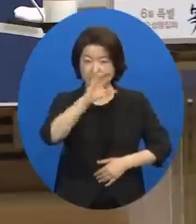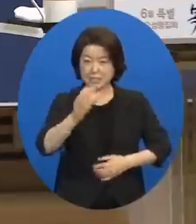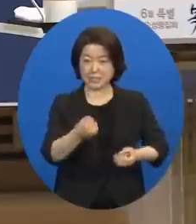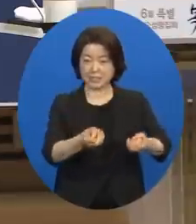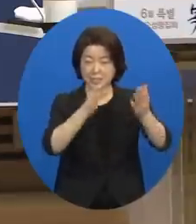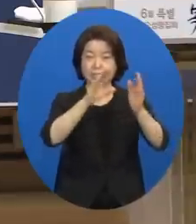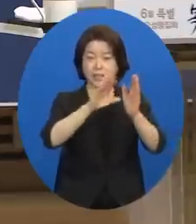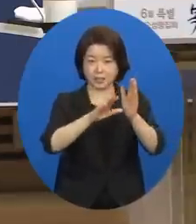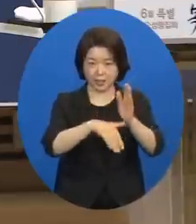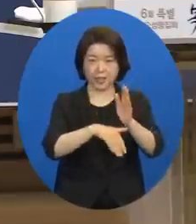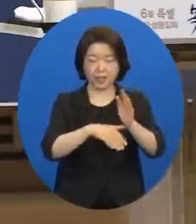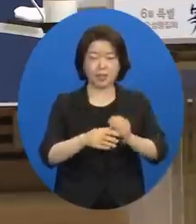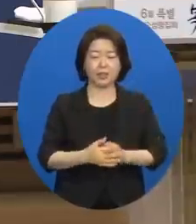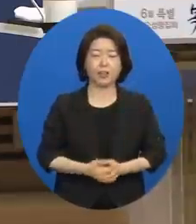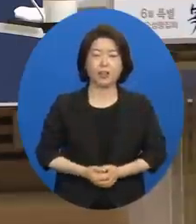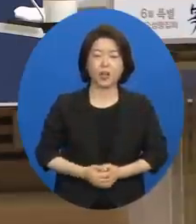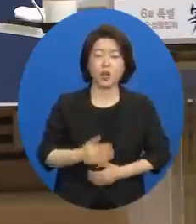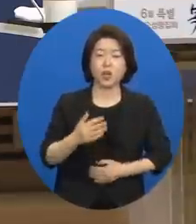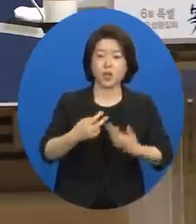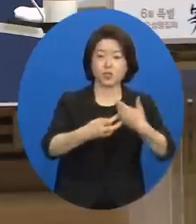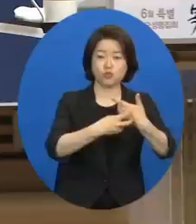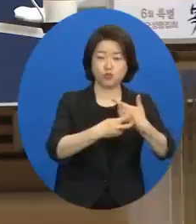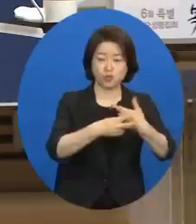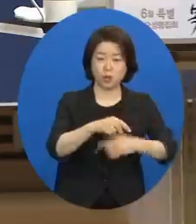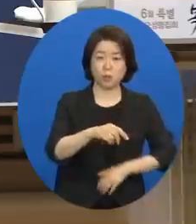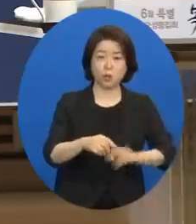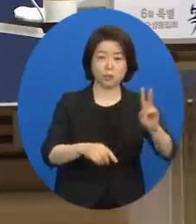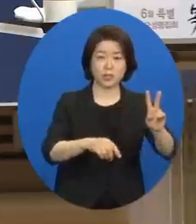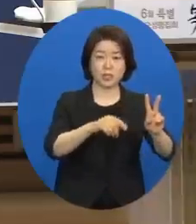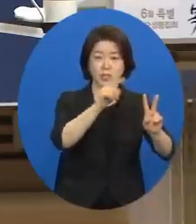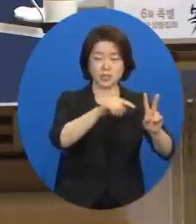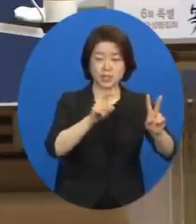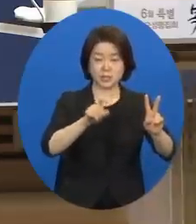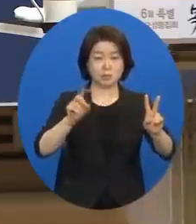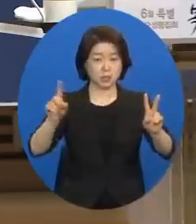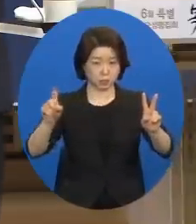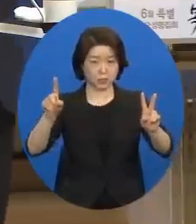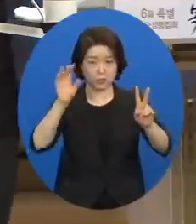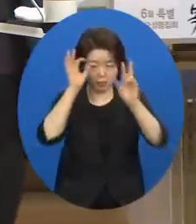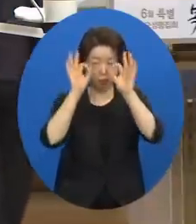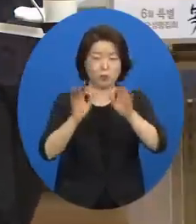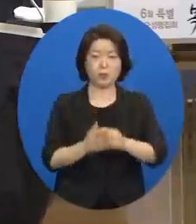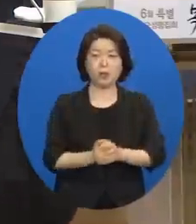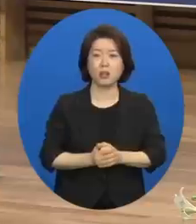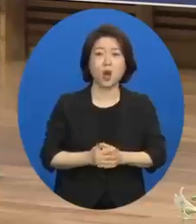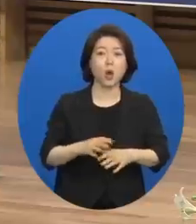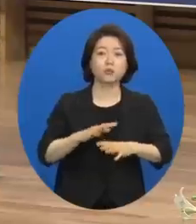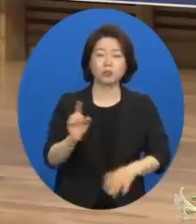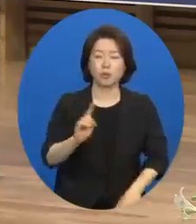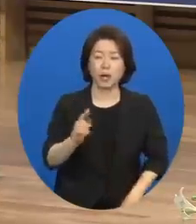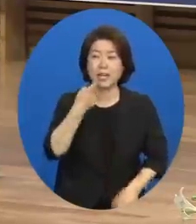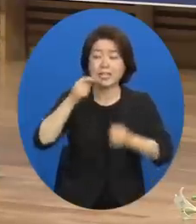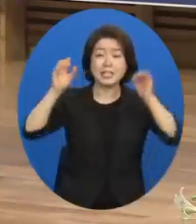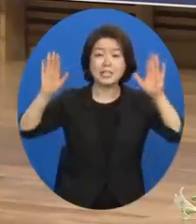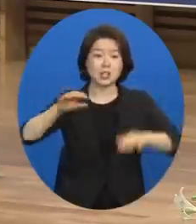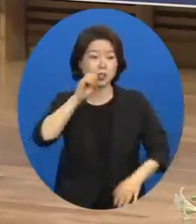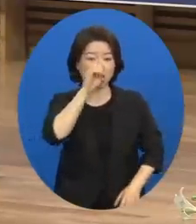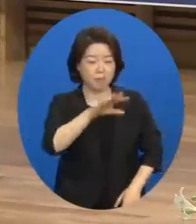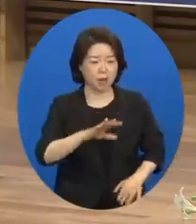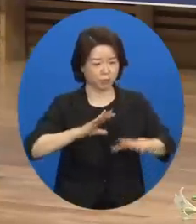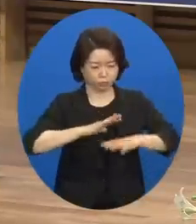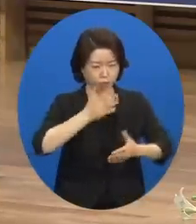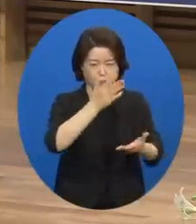첫 성탄절 때 누가복음 2장 10절 11절에 보면 무서워 말라 천사가 이르되 무서워